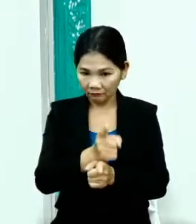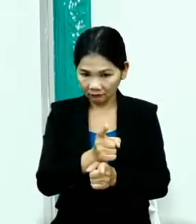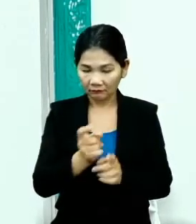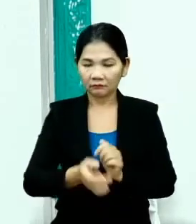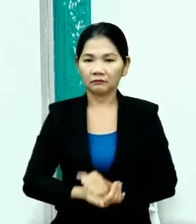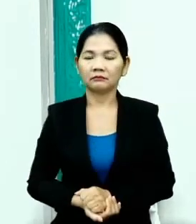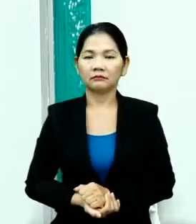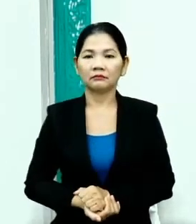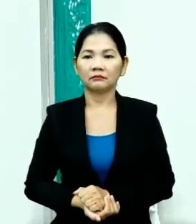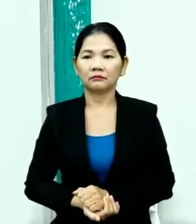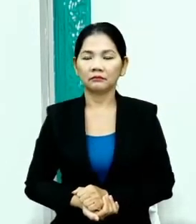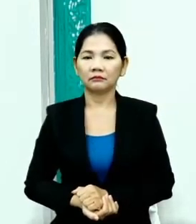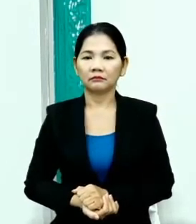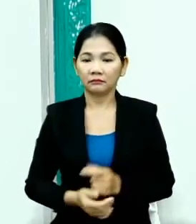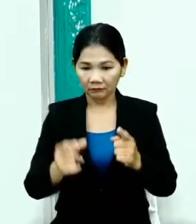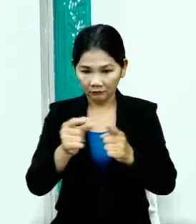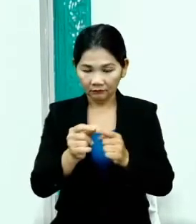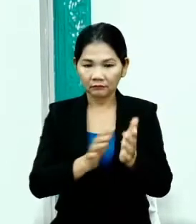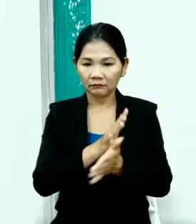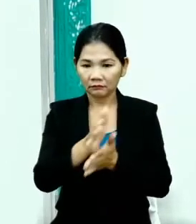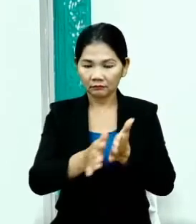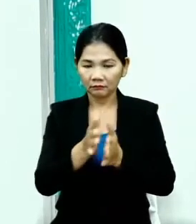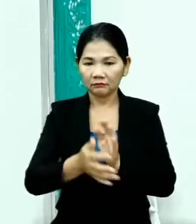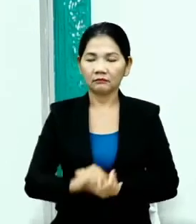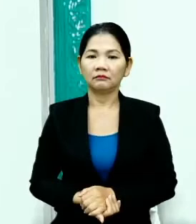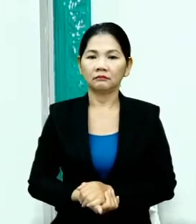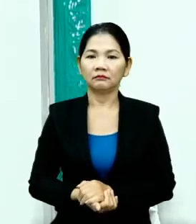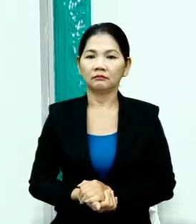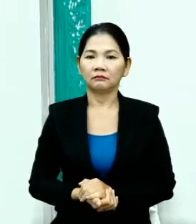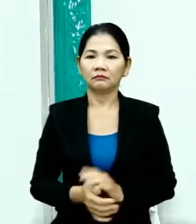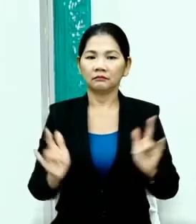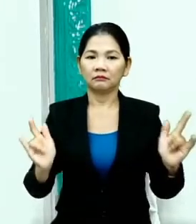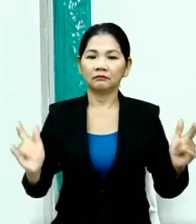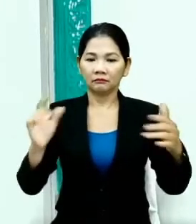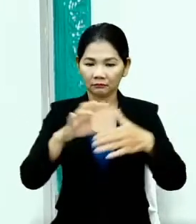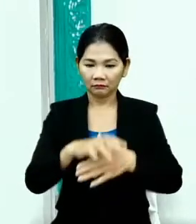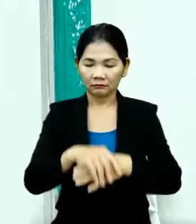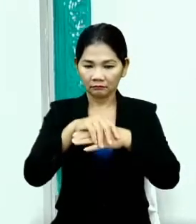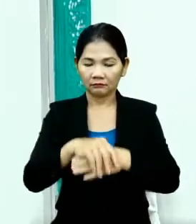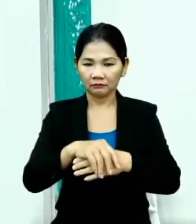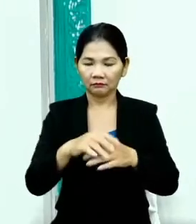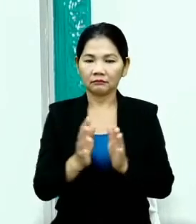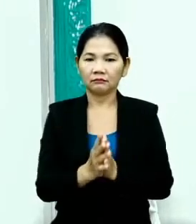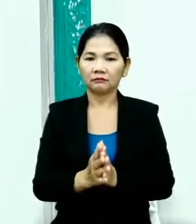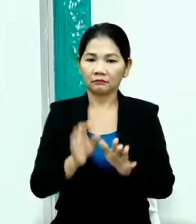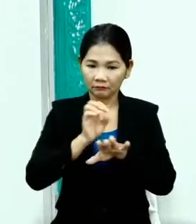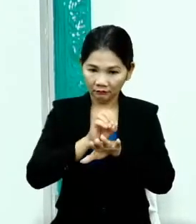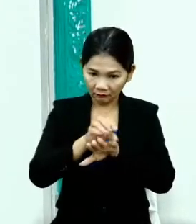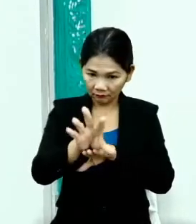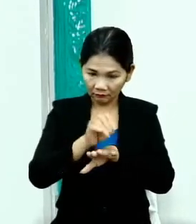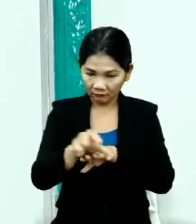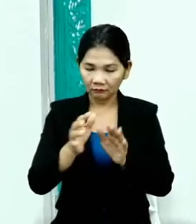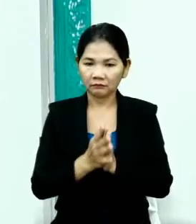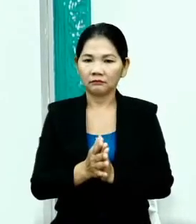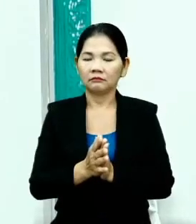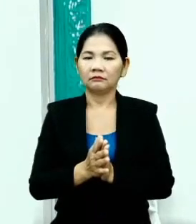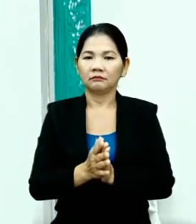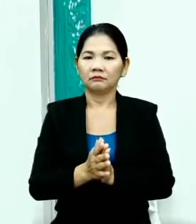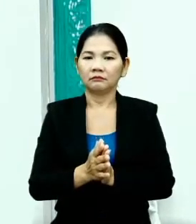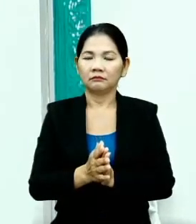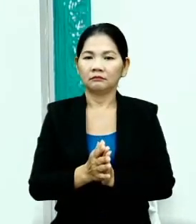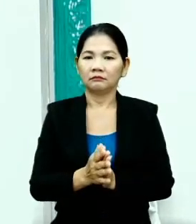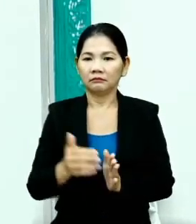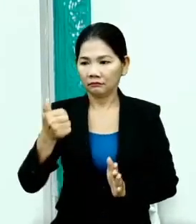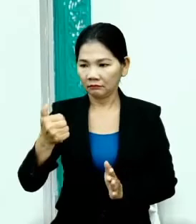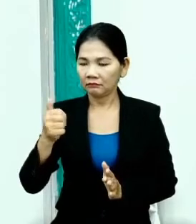trăm trời. Chà chẳng bìa ní an thá. Mất phé, tu miến, chân nằm.